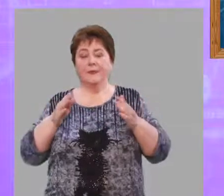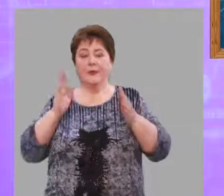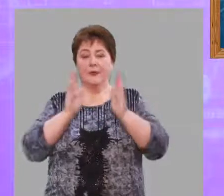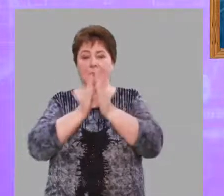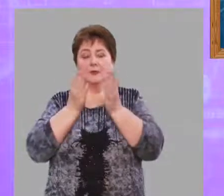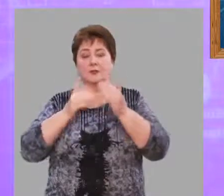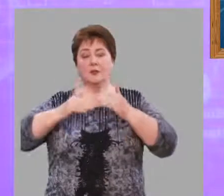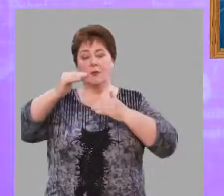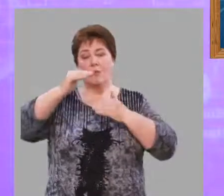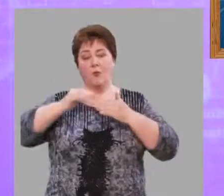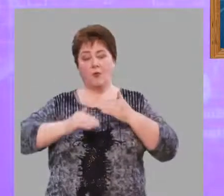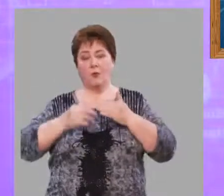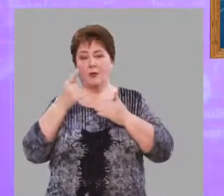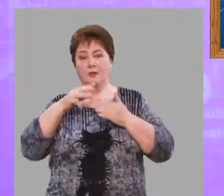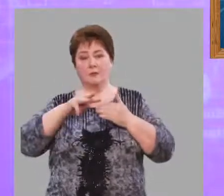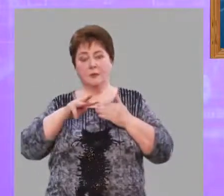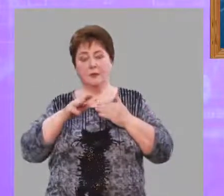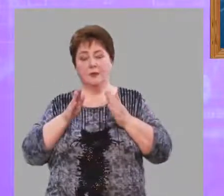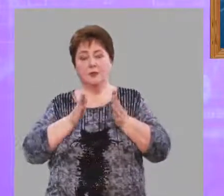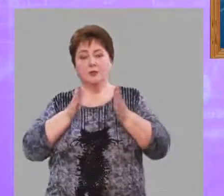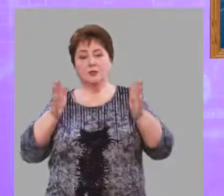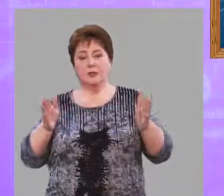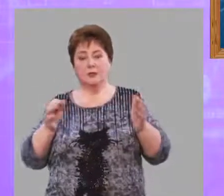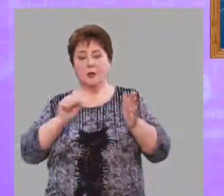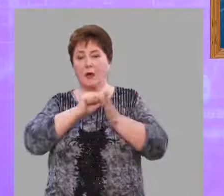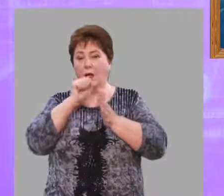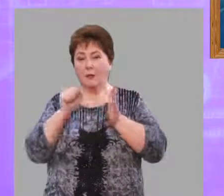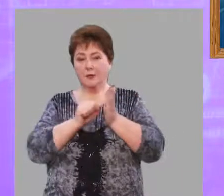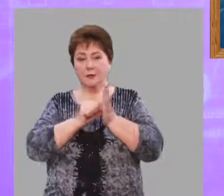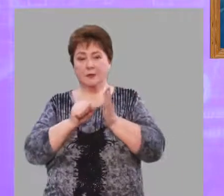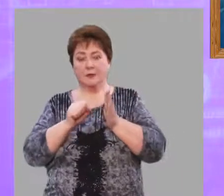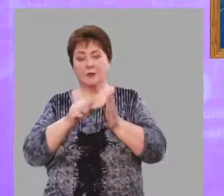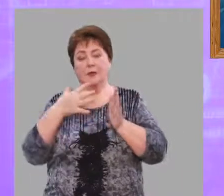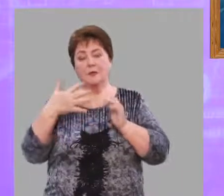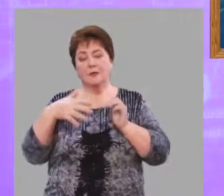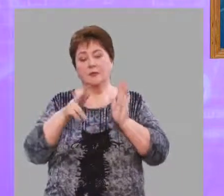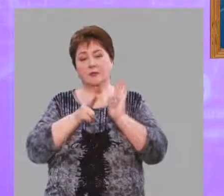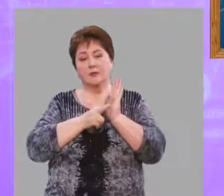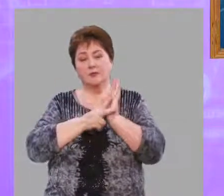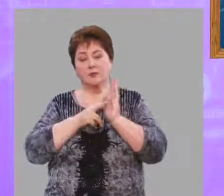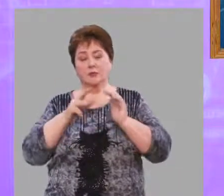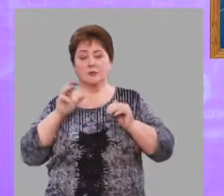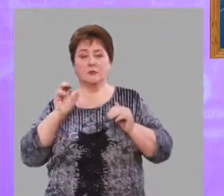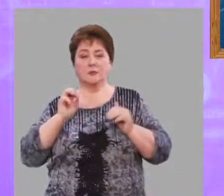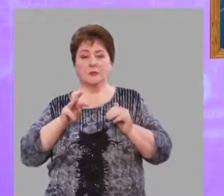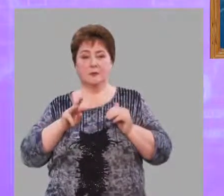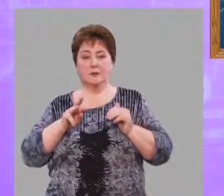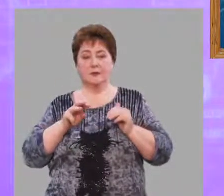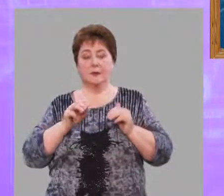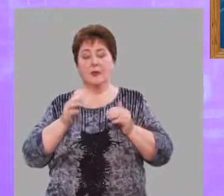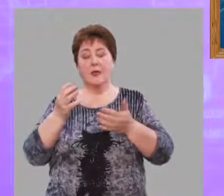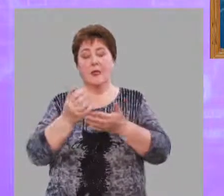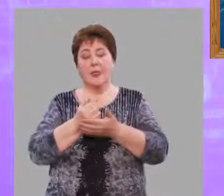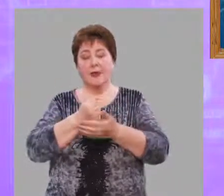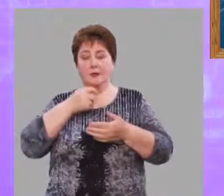1 метр. Ширина холодильника – 58 сантиметров.